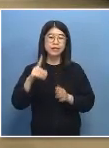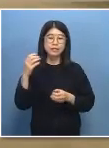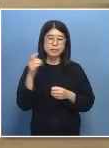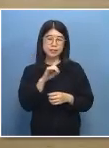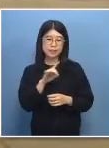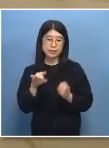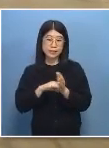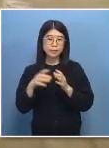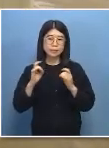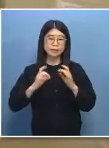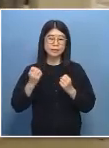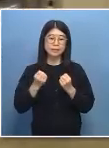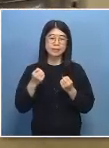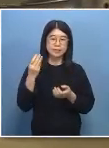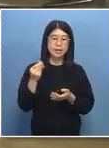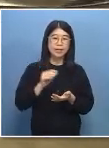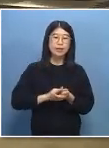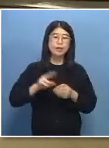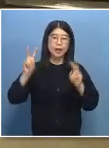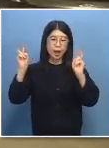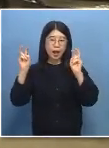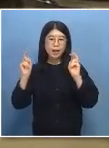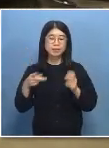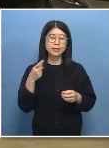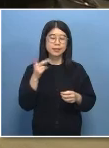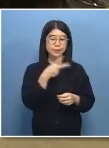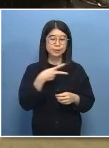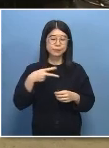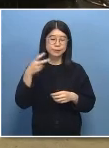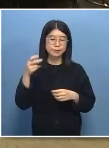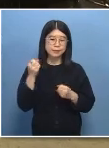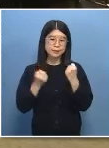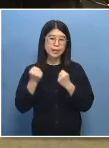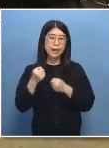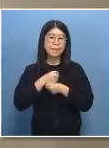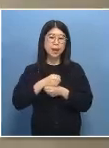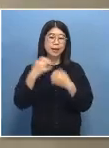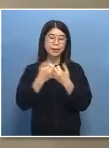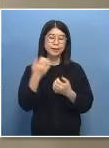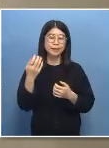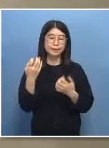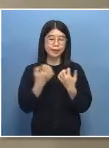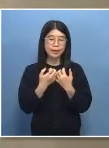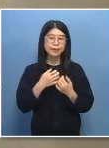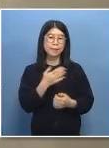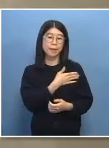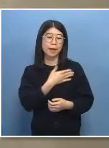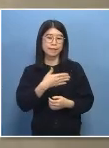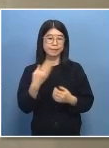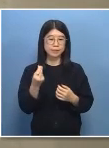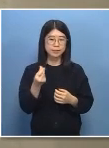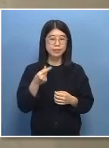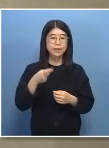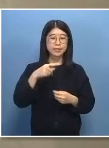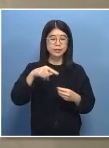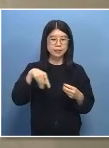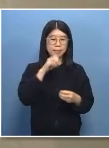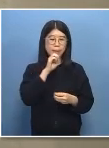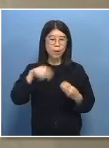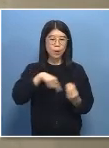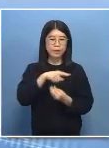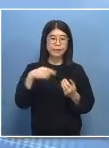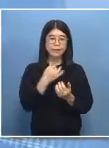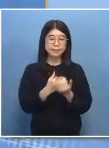排保上高嘅壓定功率，即係車嘅馬力計算牌費。經諮詢環境及生態局同埋運輸